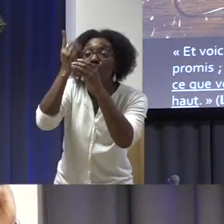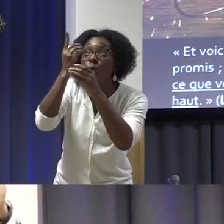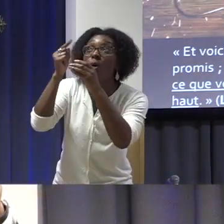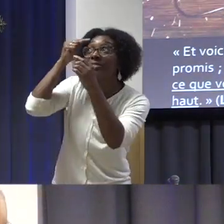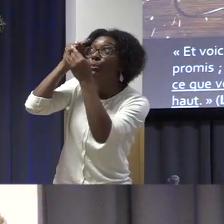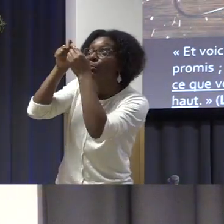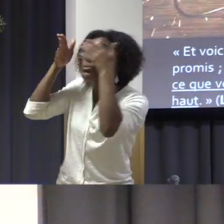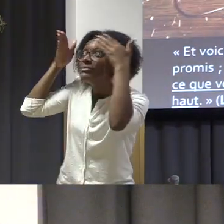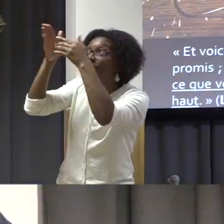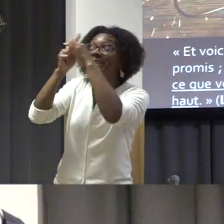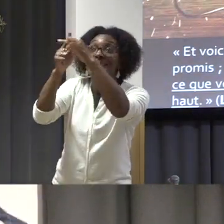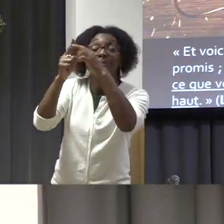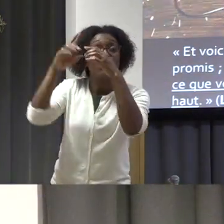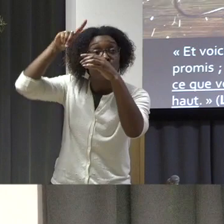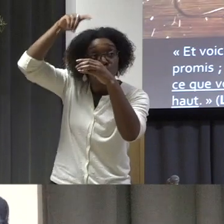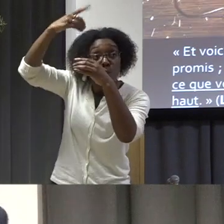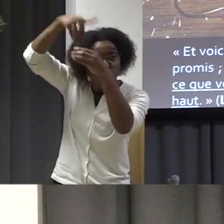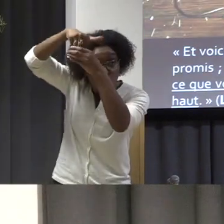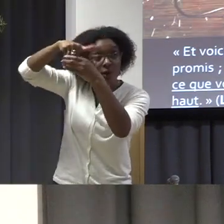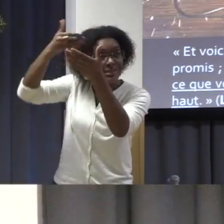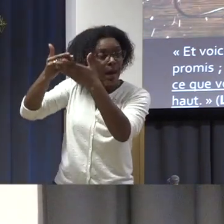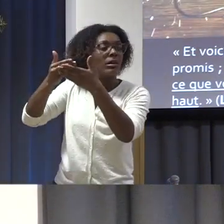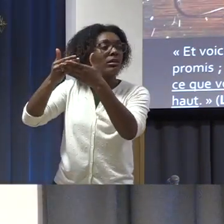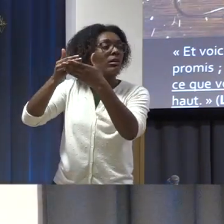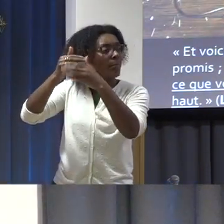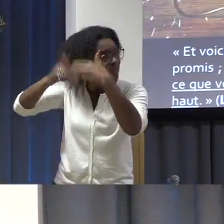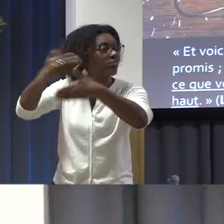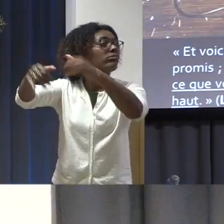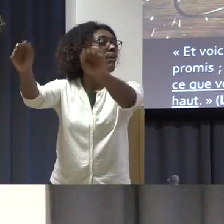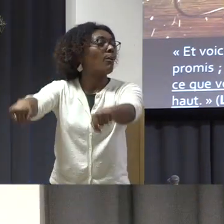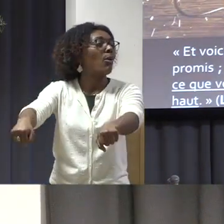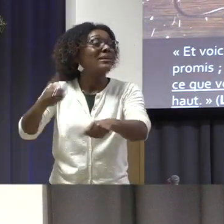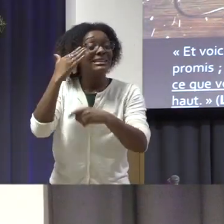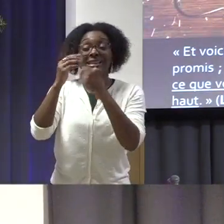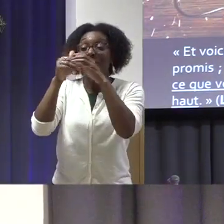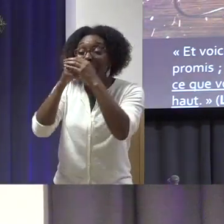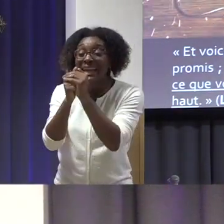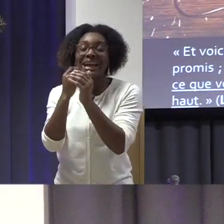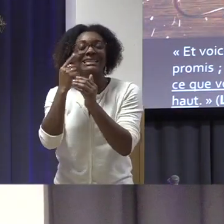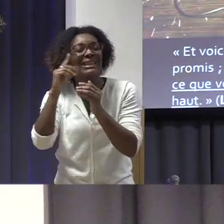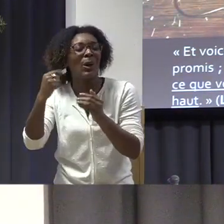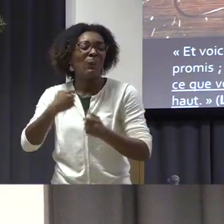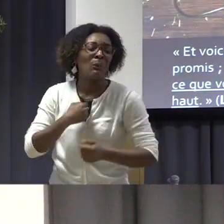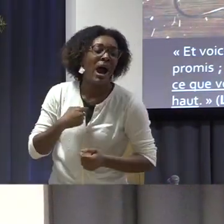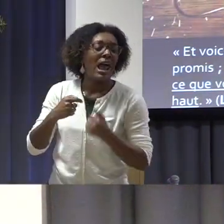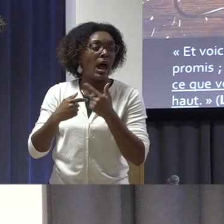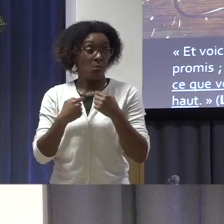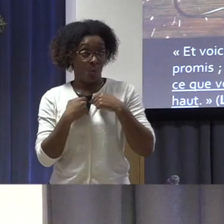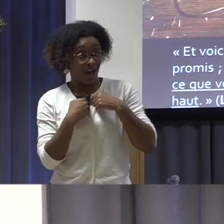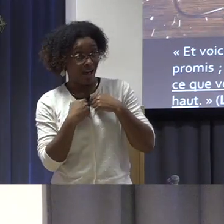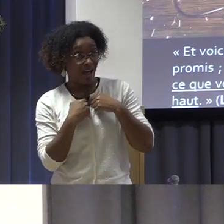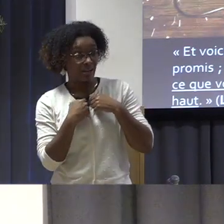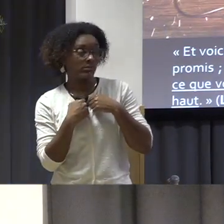nous allons nous allons surfer sur la vague du surnaturel des lieux nous allons